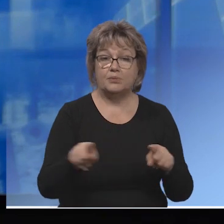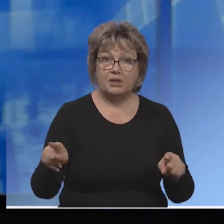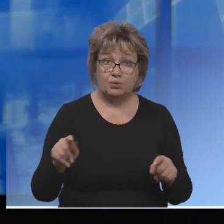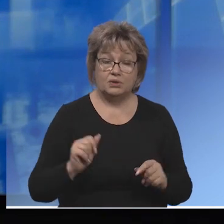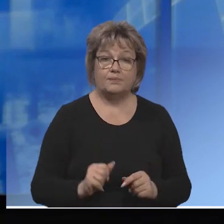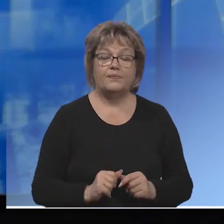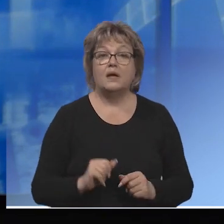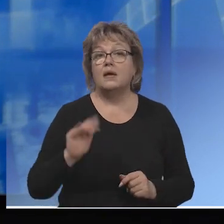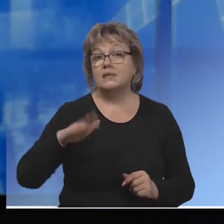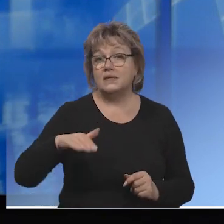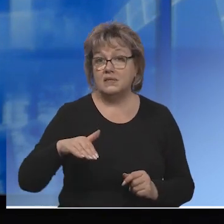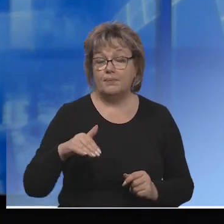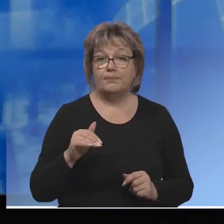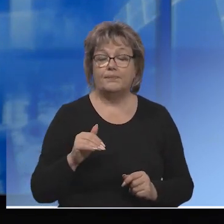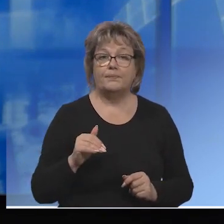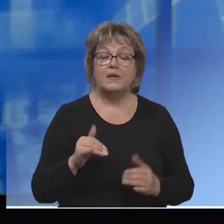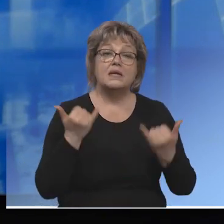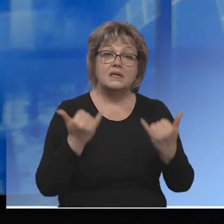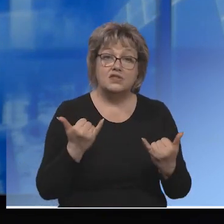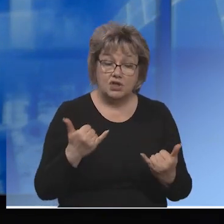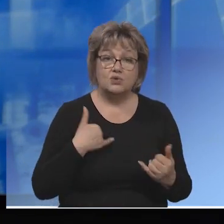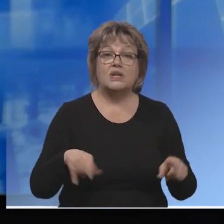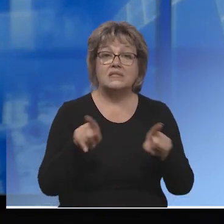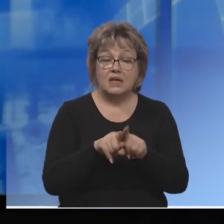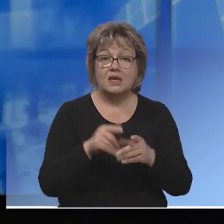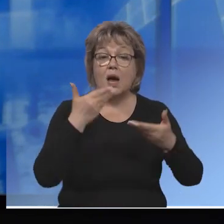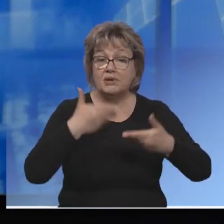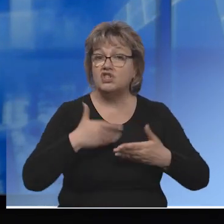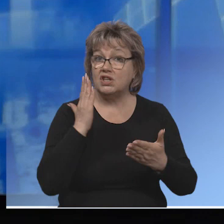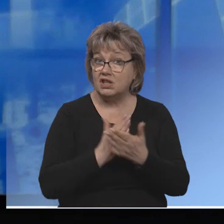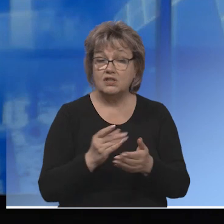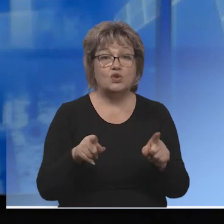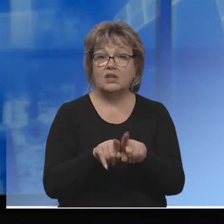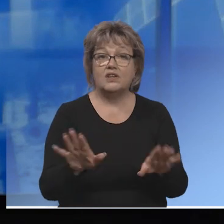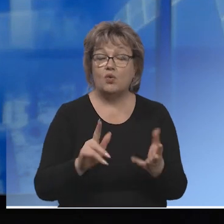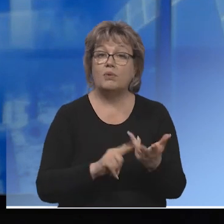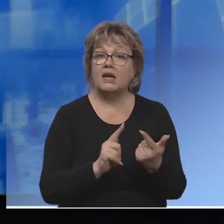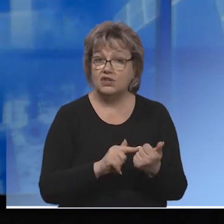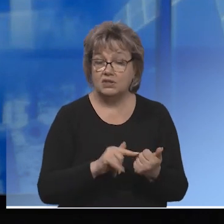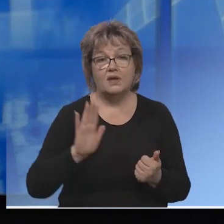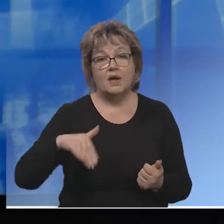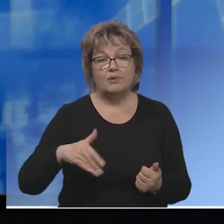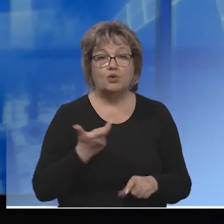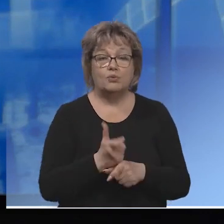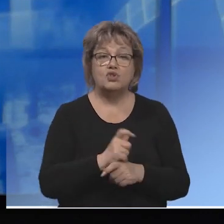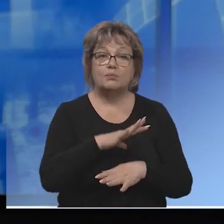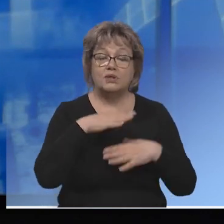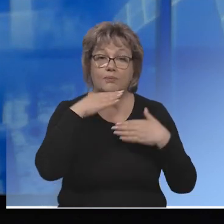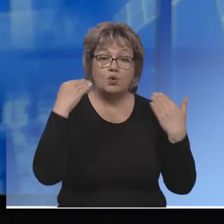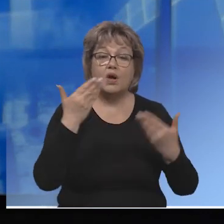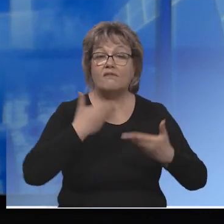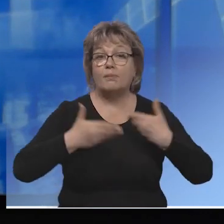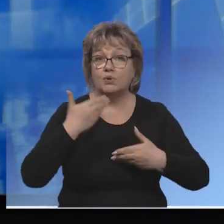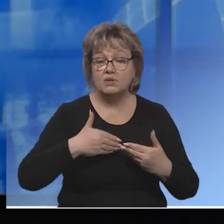этот период. Затем, и сейчас у нас таких обращений есть, но уже не в таком количестве. Затем был достаточно большой